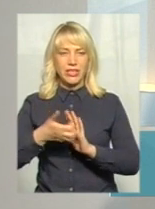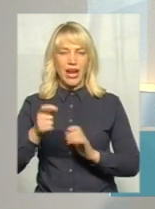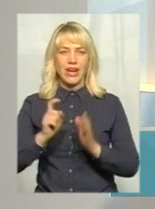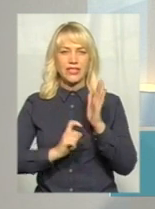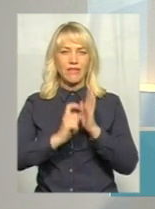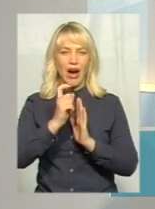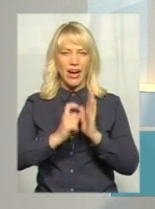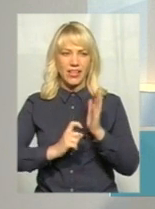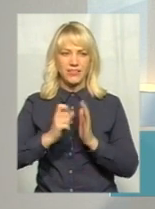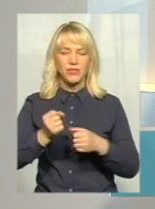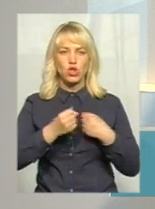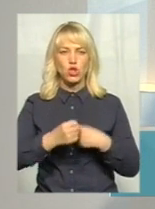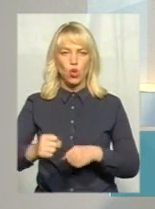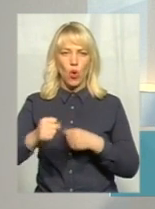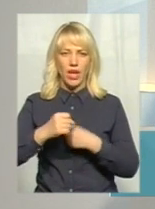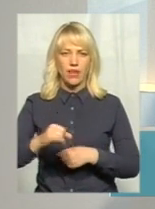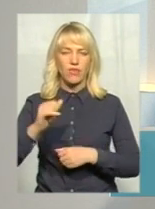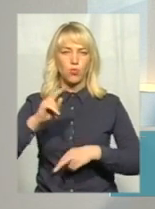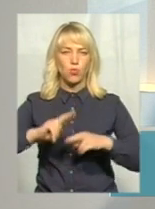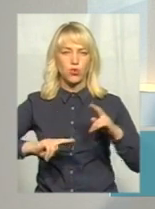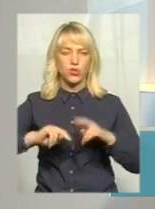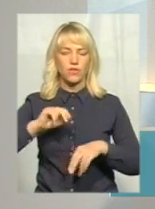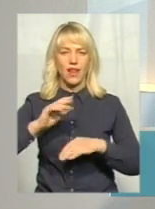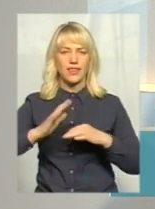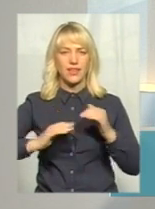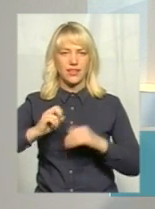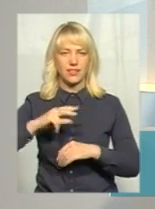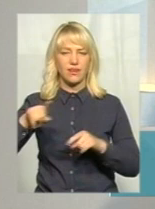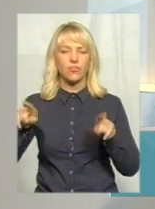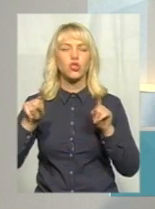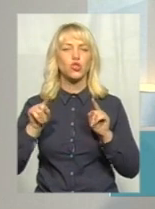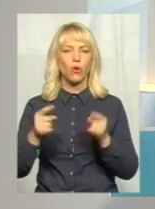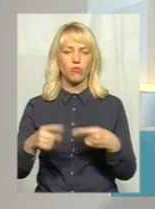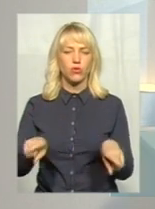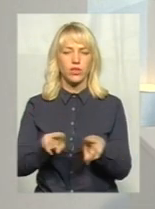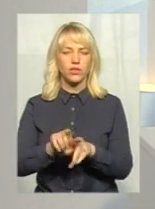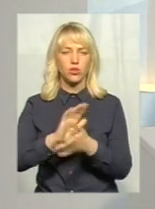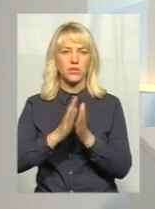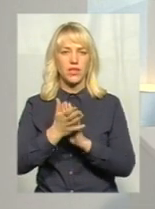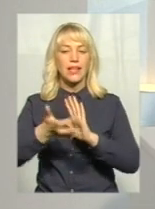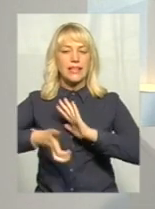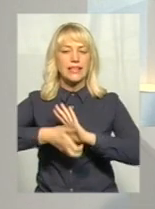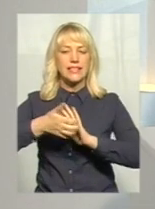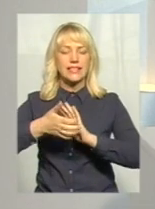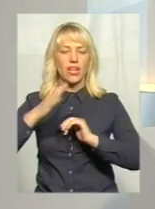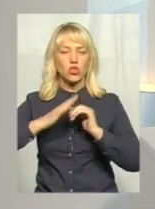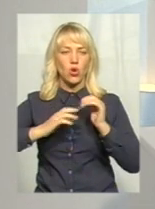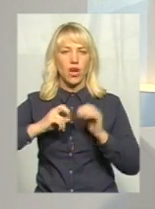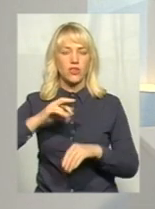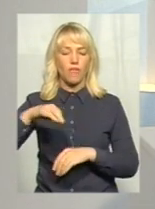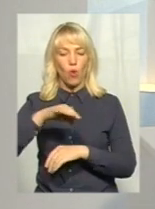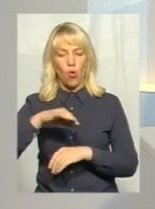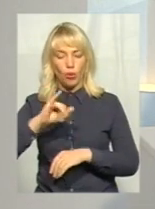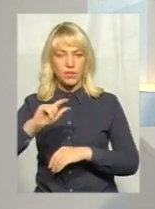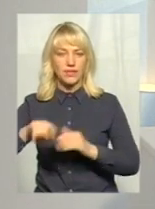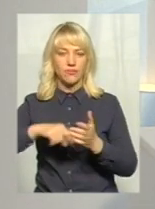зварювальників, столярів та будівельників. Чому склались такі обставини про нестачу кадрів в області і в місті, зокрема,